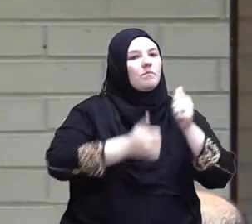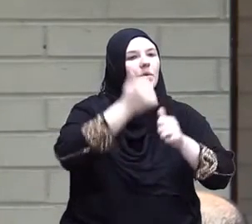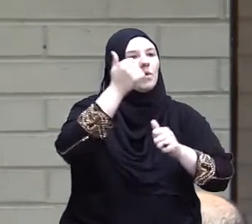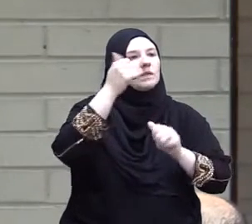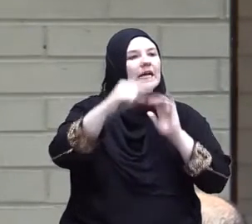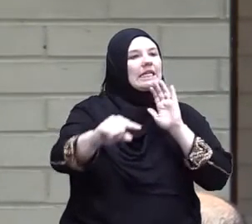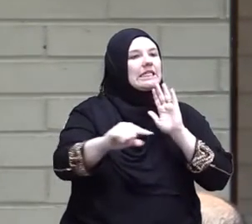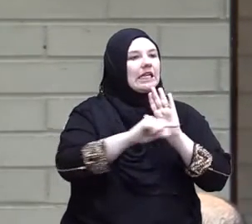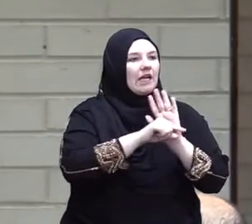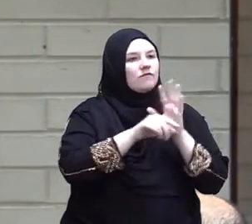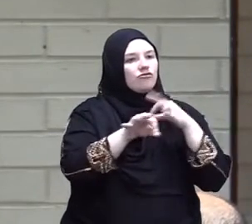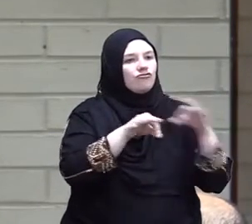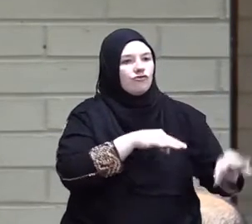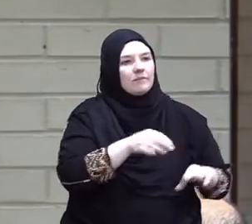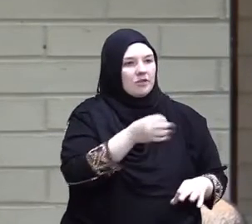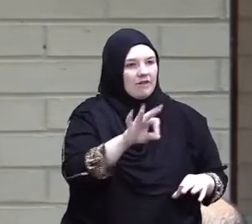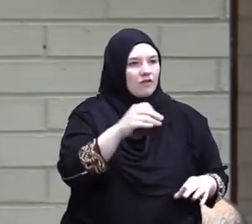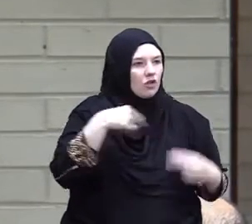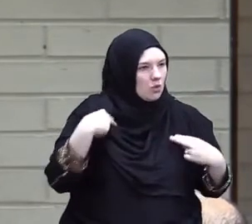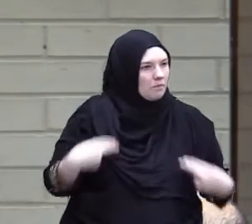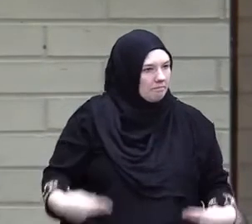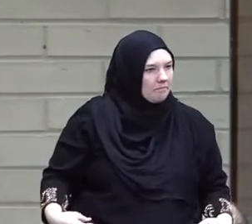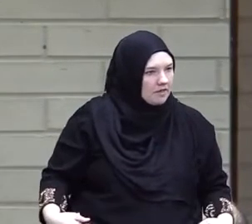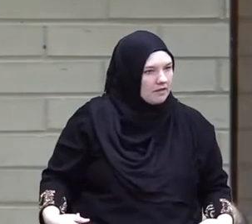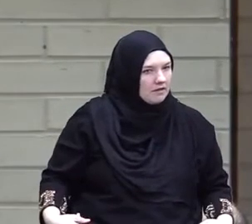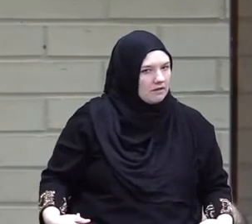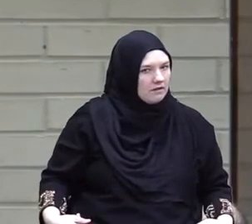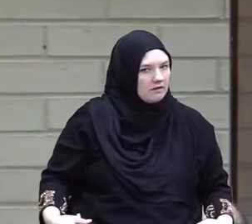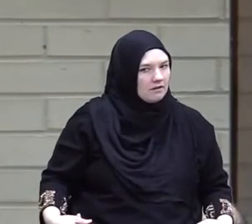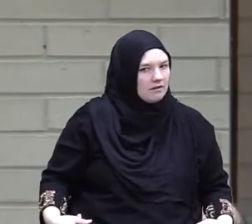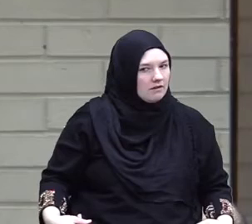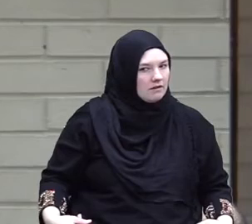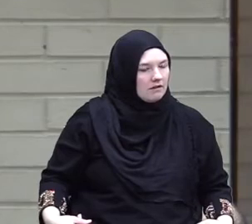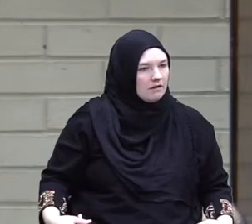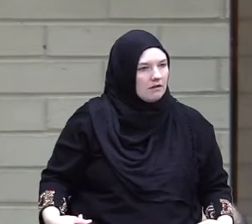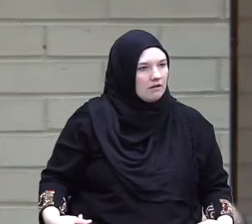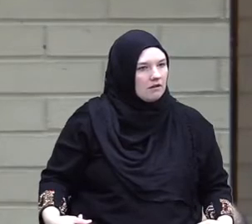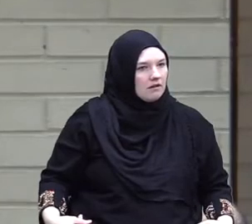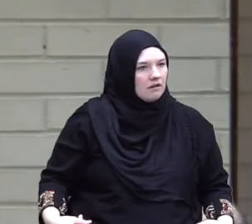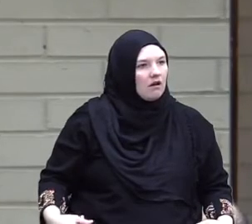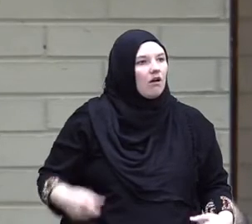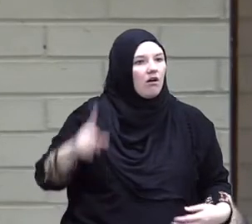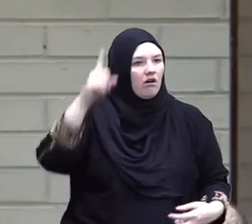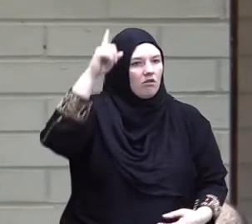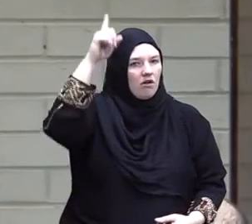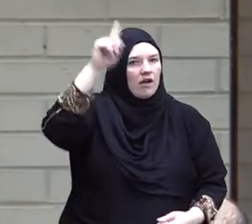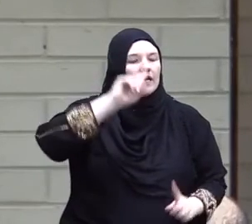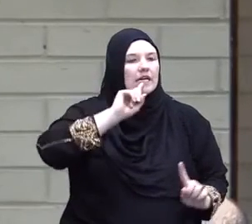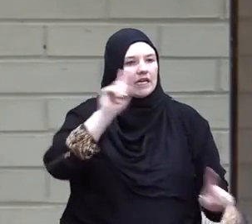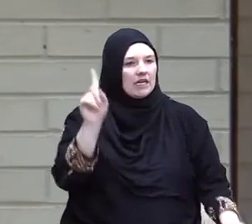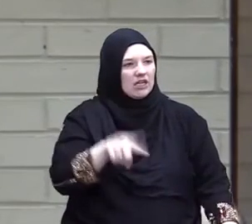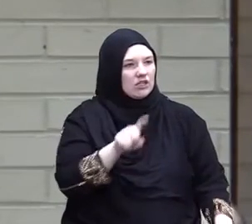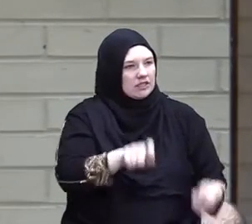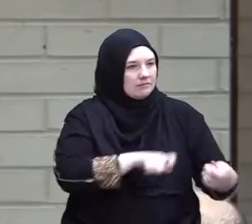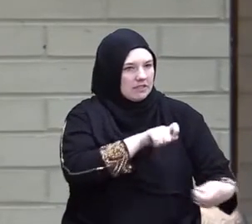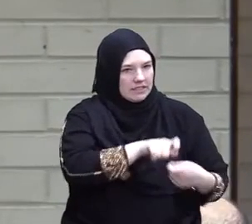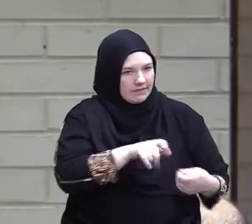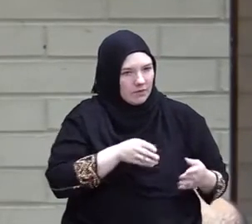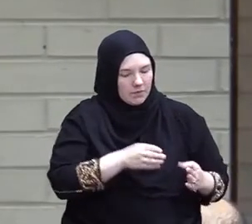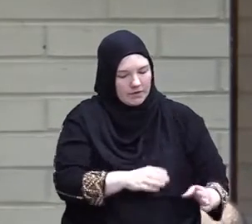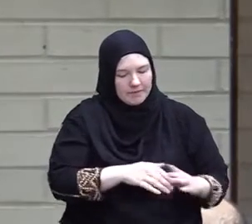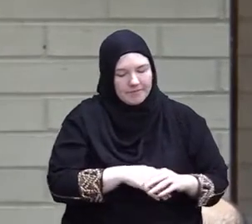negative description of man, Allah answered them the way He did. قَالَ إِنِّي